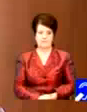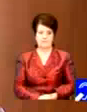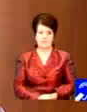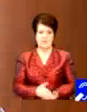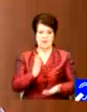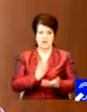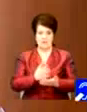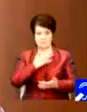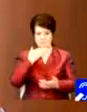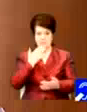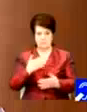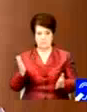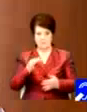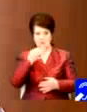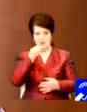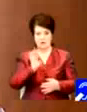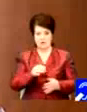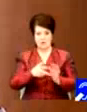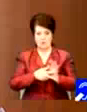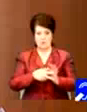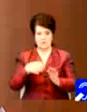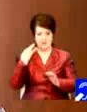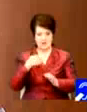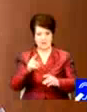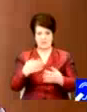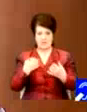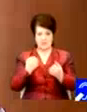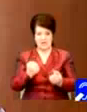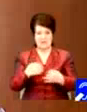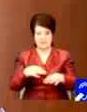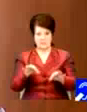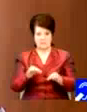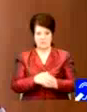Am mai mult de 8 ani experiență în domeniul transporturilor și a drumurilor.